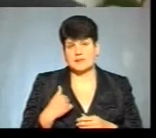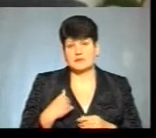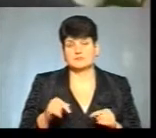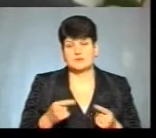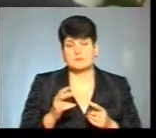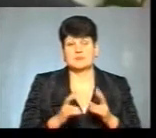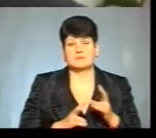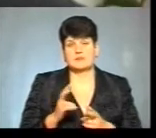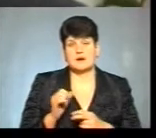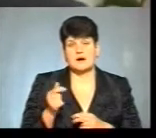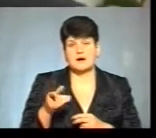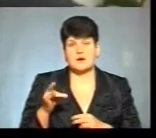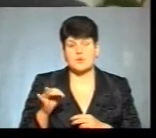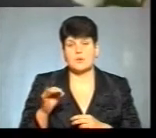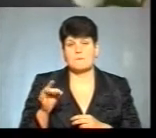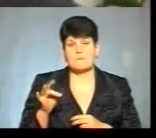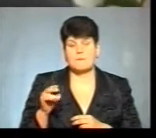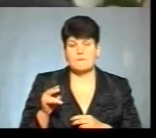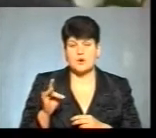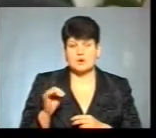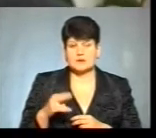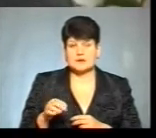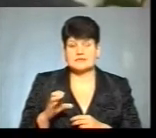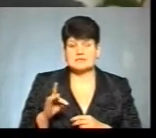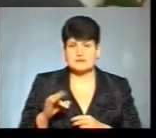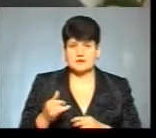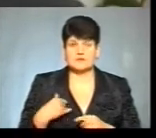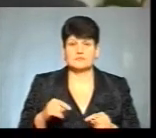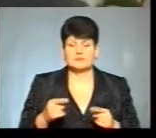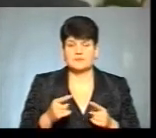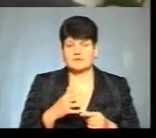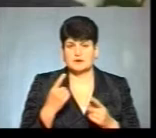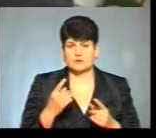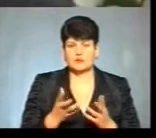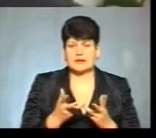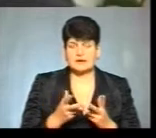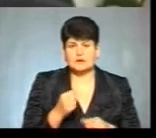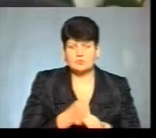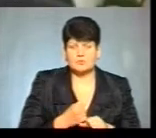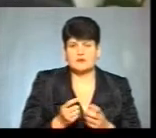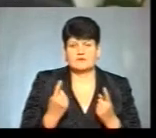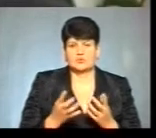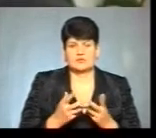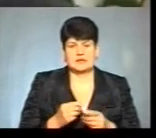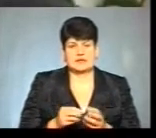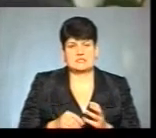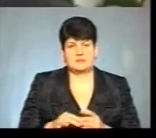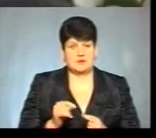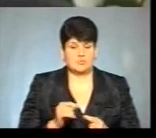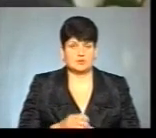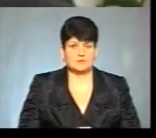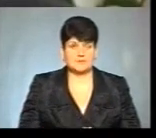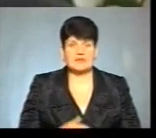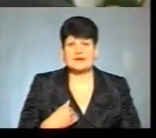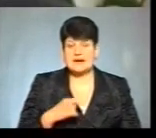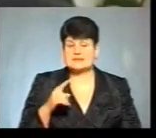підприємство «Агропроцер», яке обробляло немалу кількість землі, але я все рівно проти такого розкладу. Я за